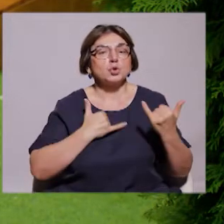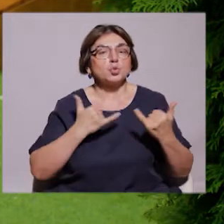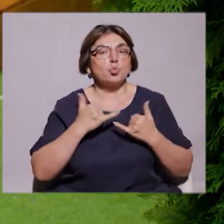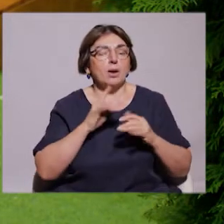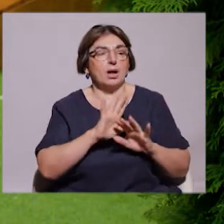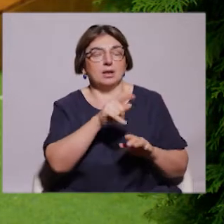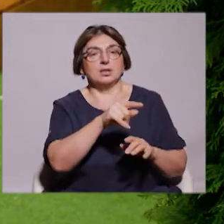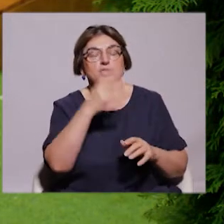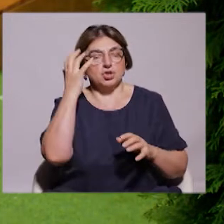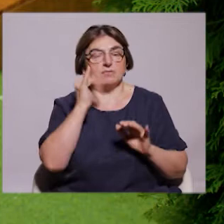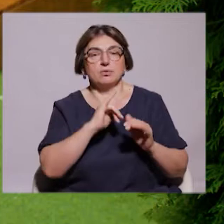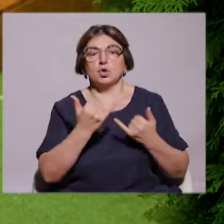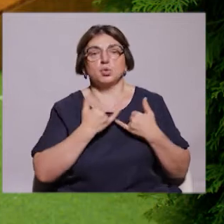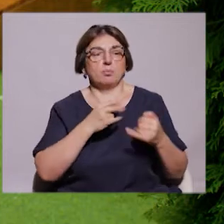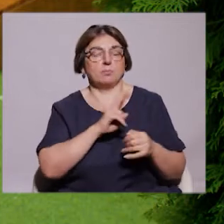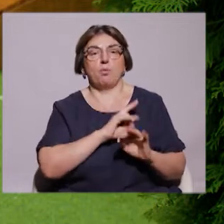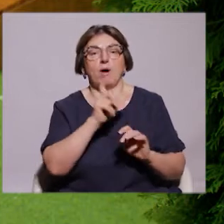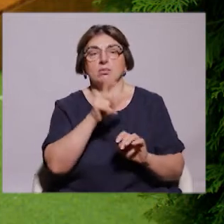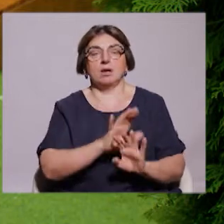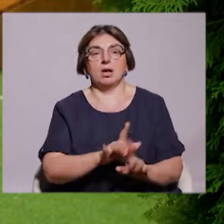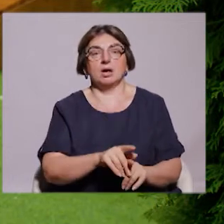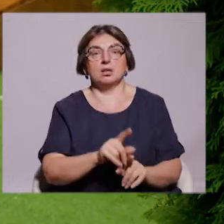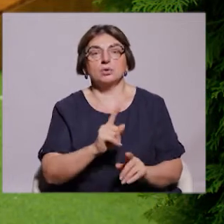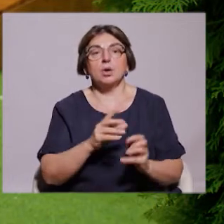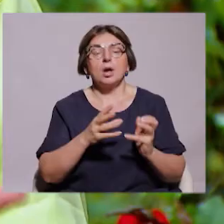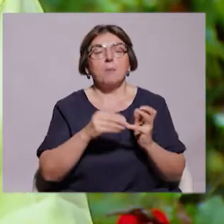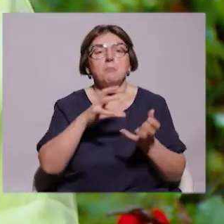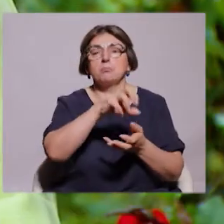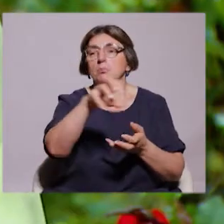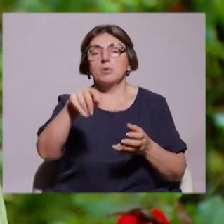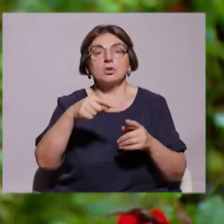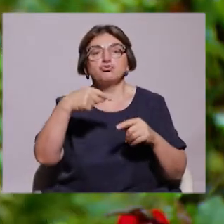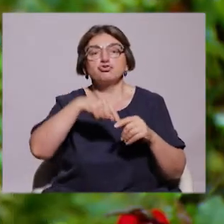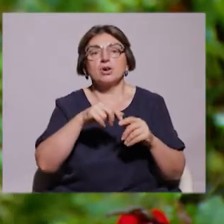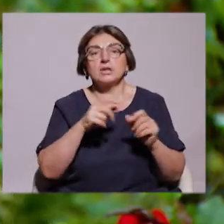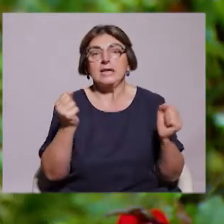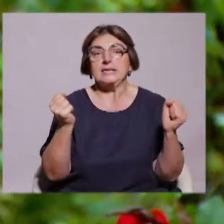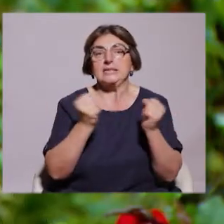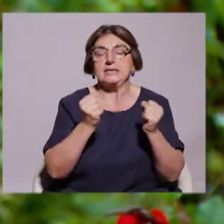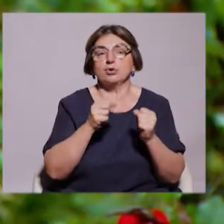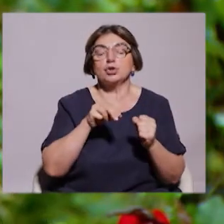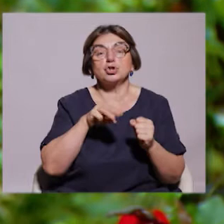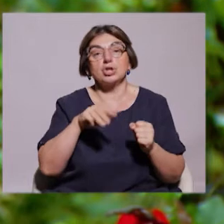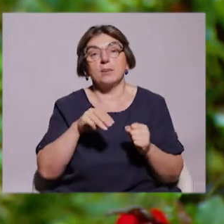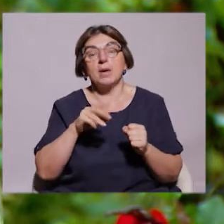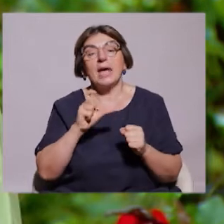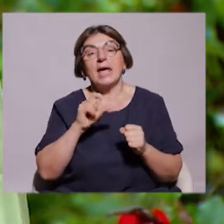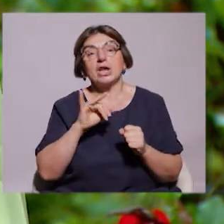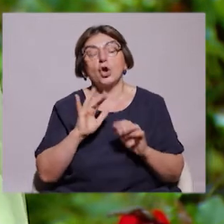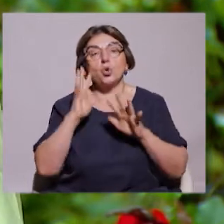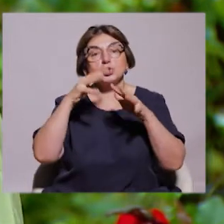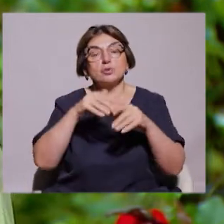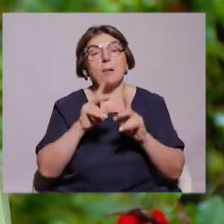იმიტომ რომ კუნძულები არ ქონდა და გაცილებით უფრო ცივი იყო ვიდრე ეგეოსის ზღვა. შემდგომ, როდესაც დასჭირდა და დაიწყეს დაზვერვა ამ შავი